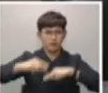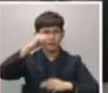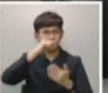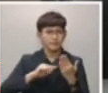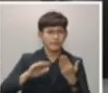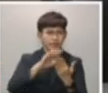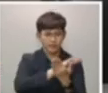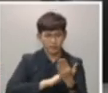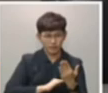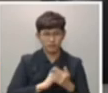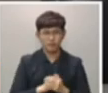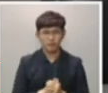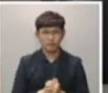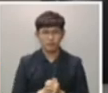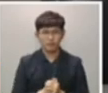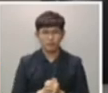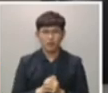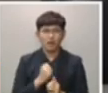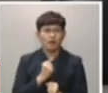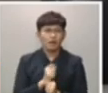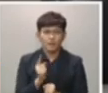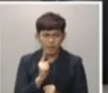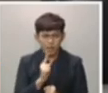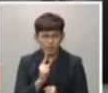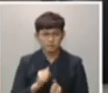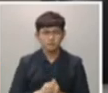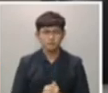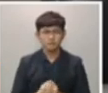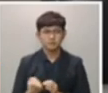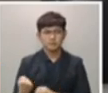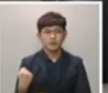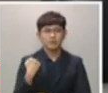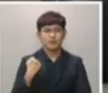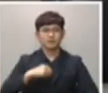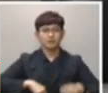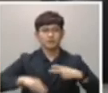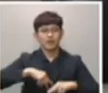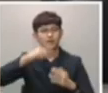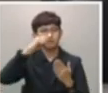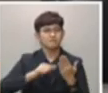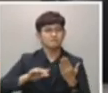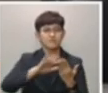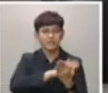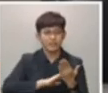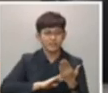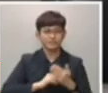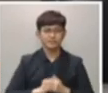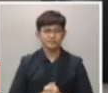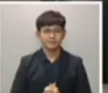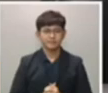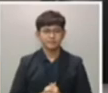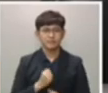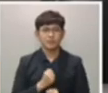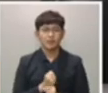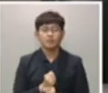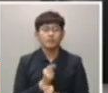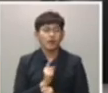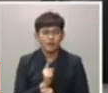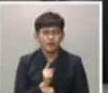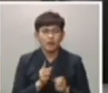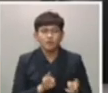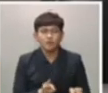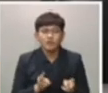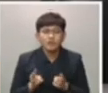การกระทำเพื่อให้ได้มาซึ่งอำนาจในการปกครองประเทศโดยวิธีการที่ไม่ได้เป็นไปตามวิถีท